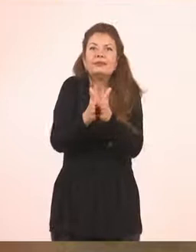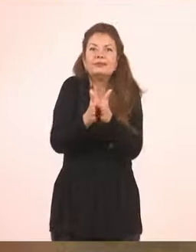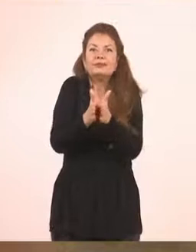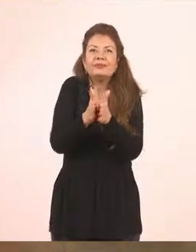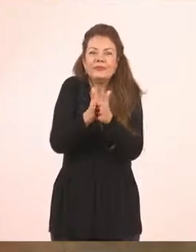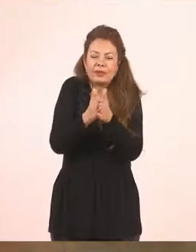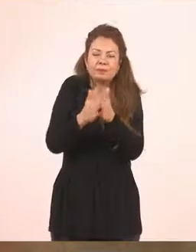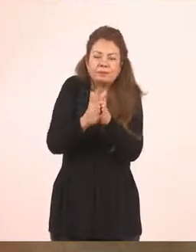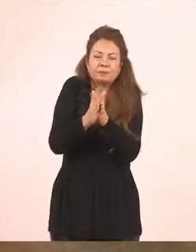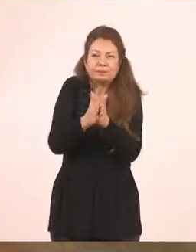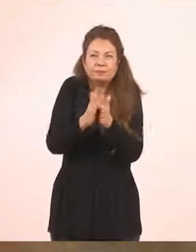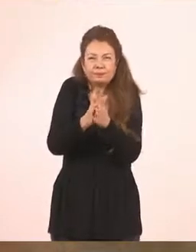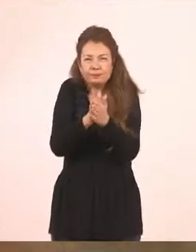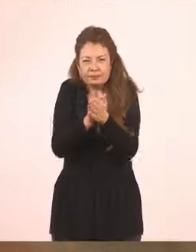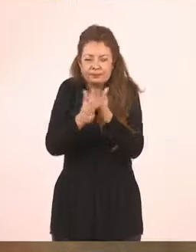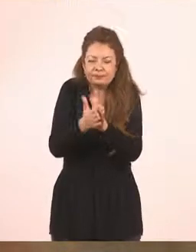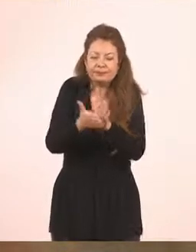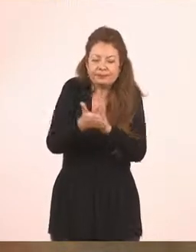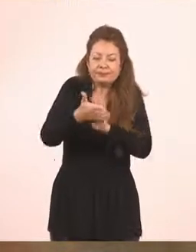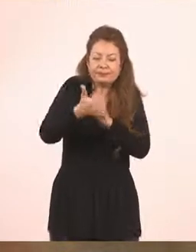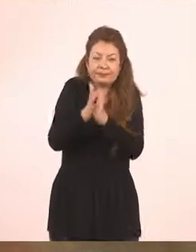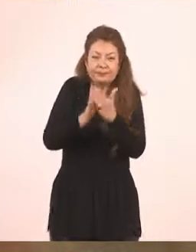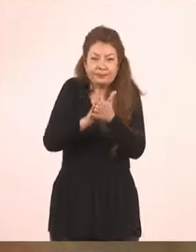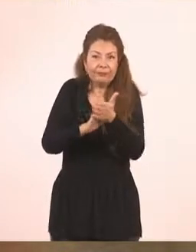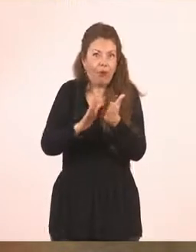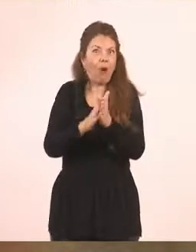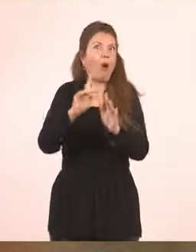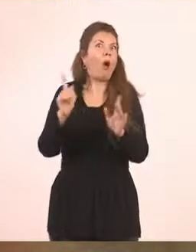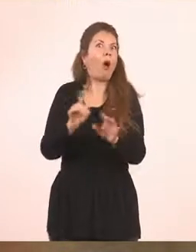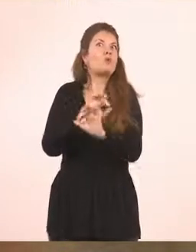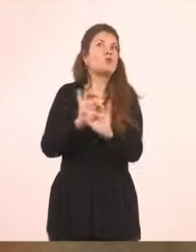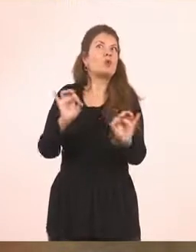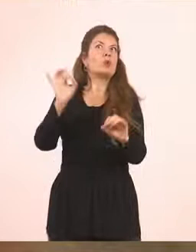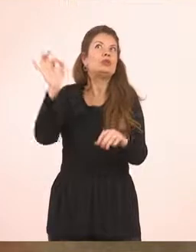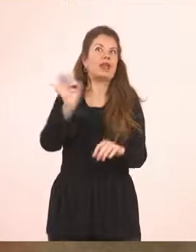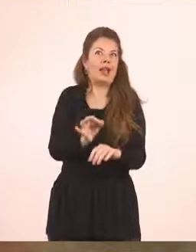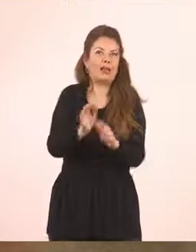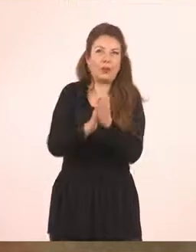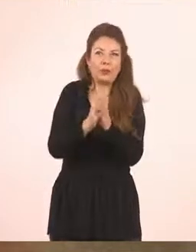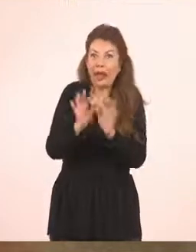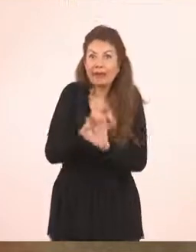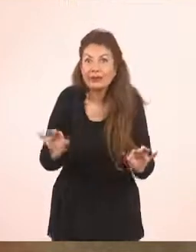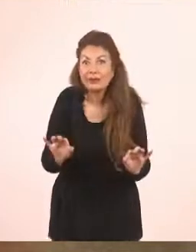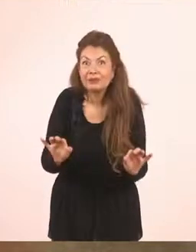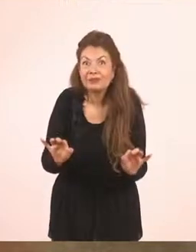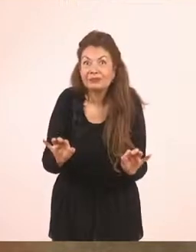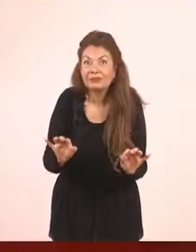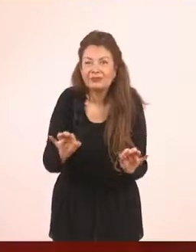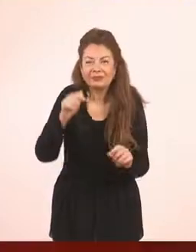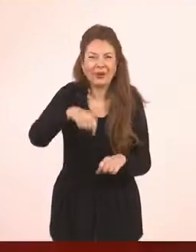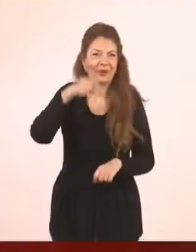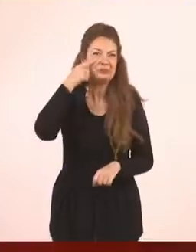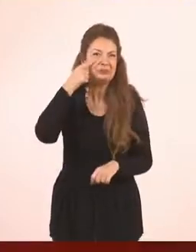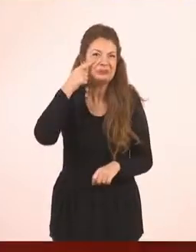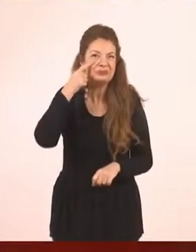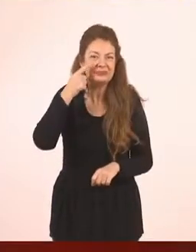το πιέσουμε λίγο παραπάνω. Αχ, αυτό πρέπει να είναι ωραίο, ε. Για να δούμε. Είμαστε έτοιμοι? Ναι. Μ?